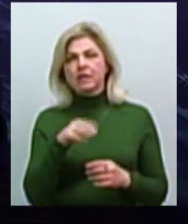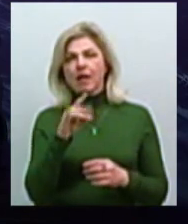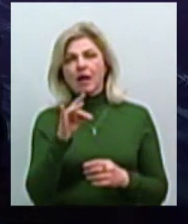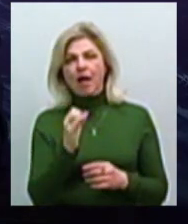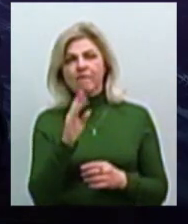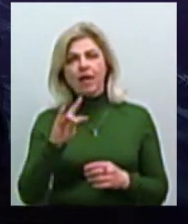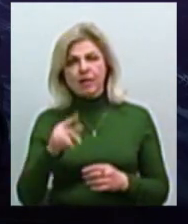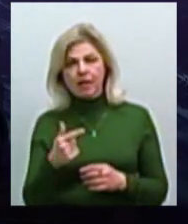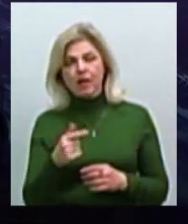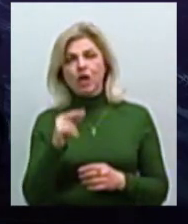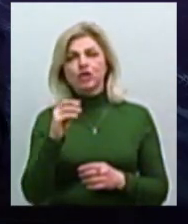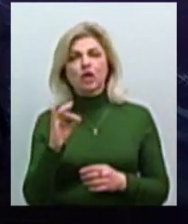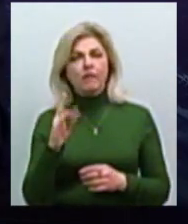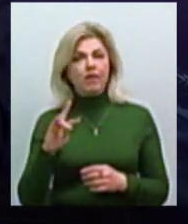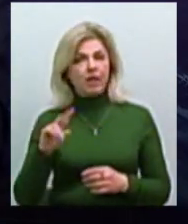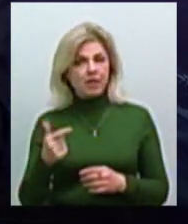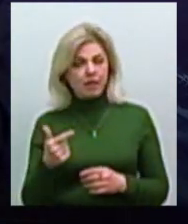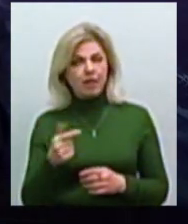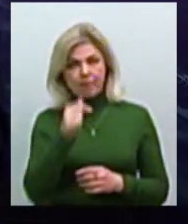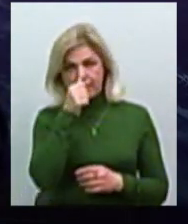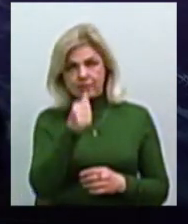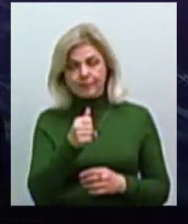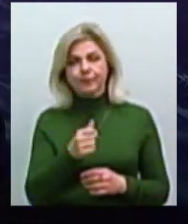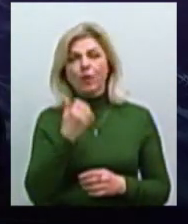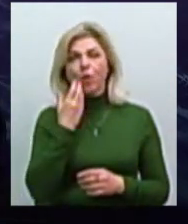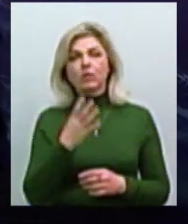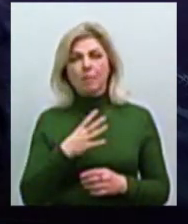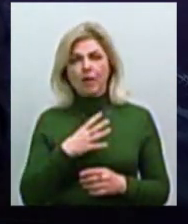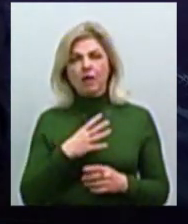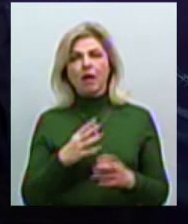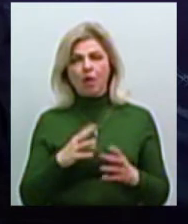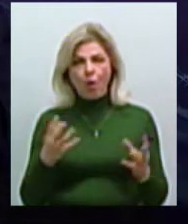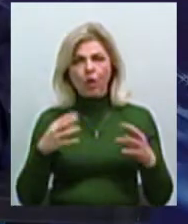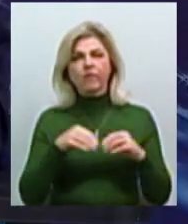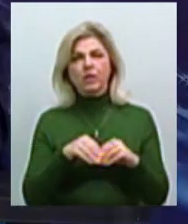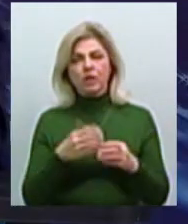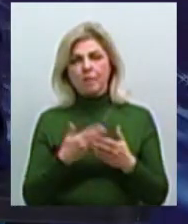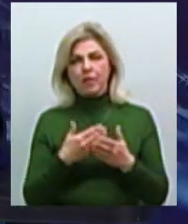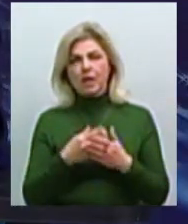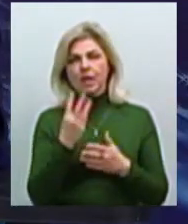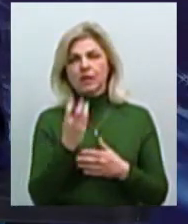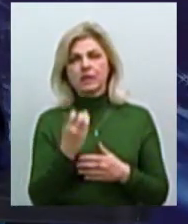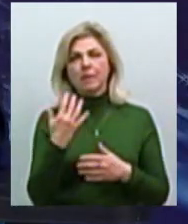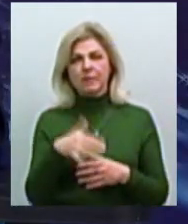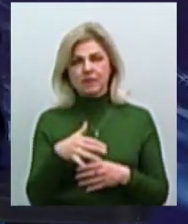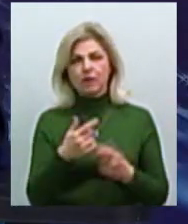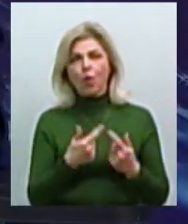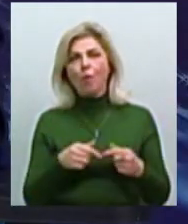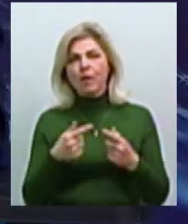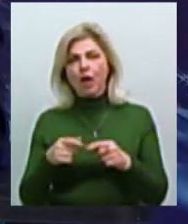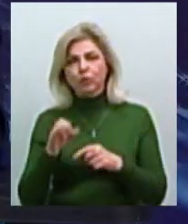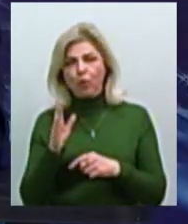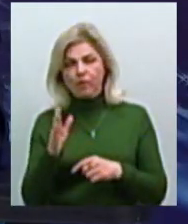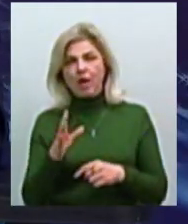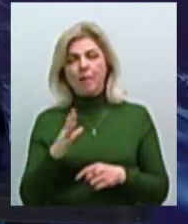Да, травень-червень, коли цим заходом було охвачено біля 350 об'єктів та вживали